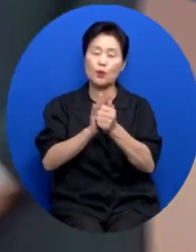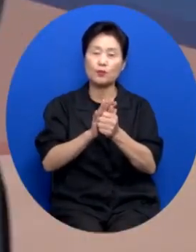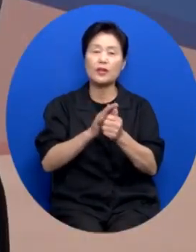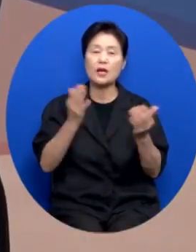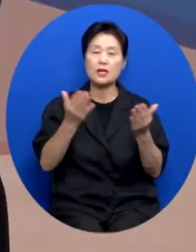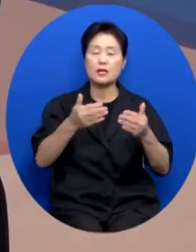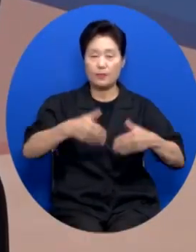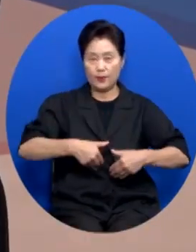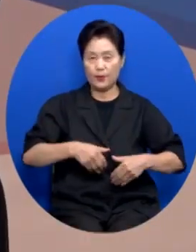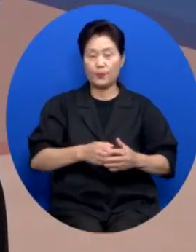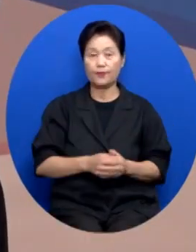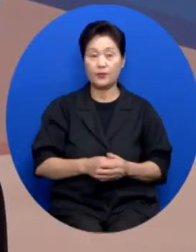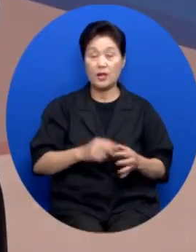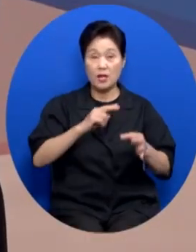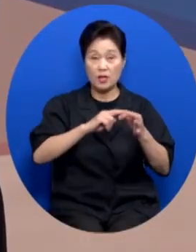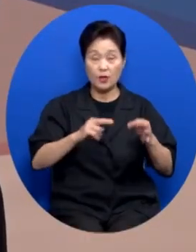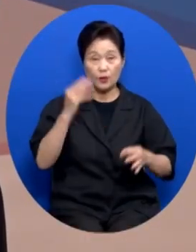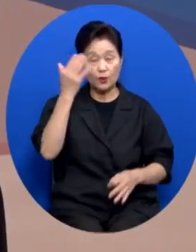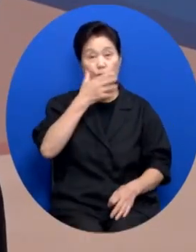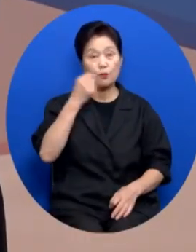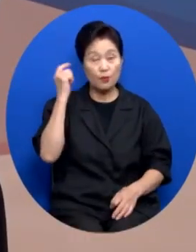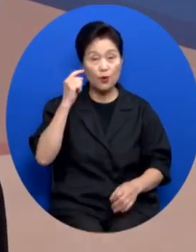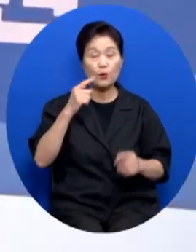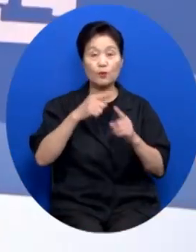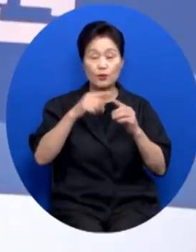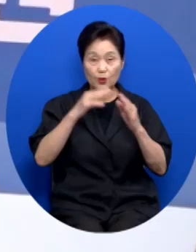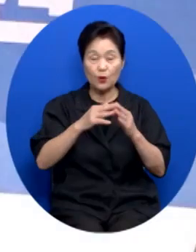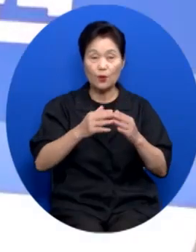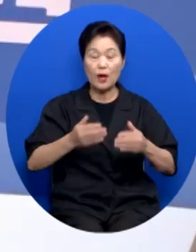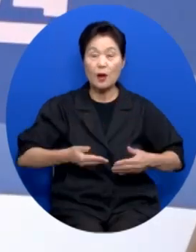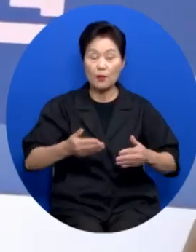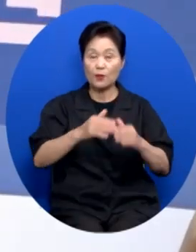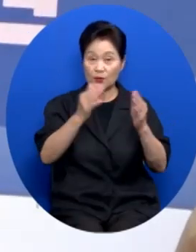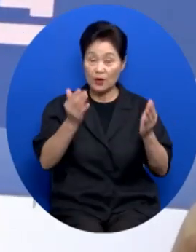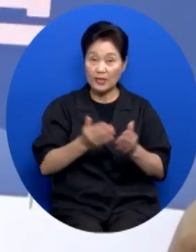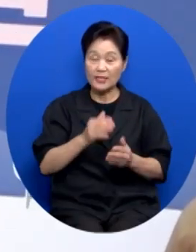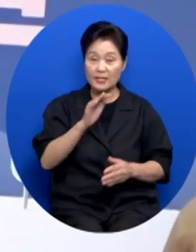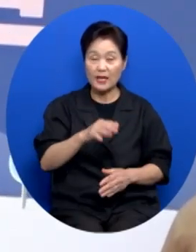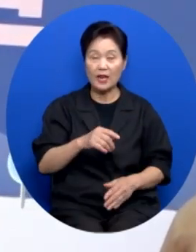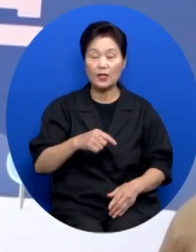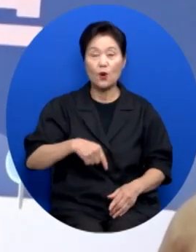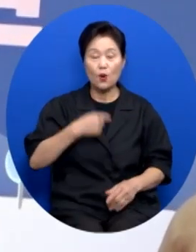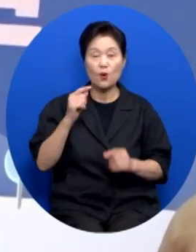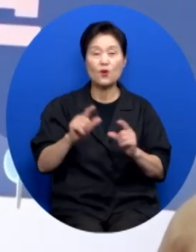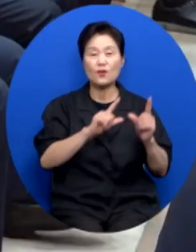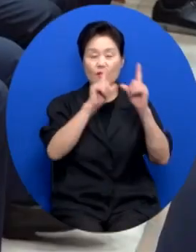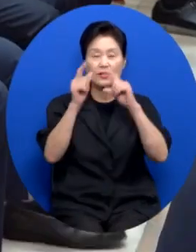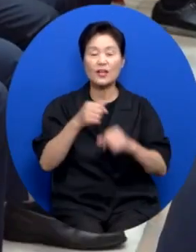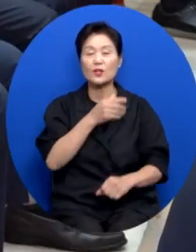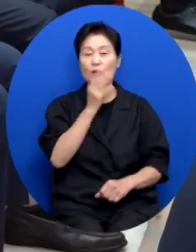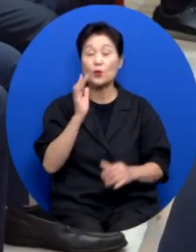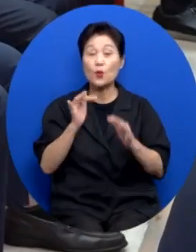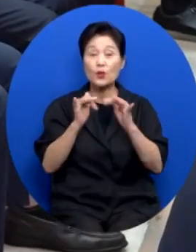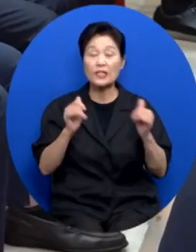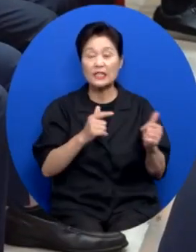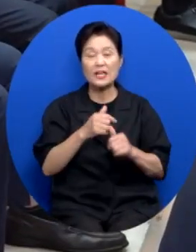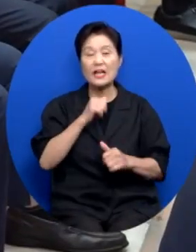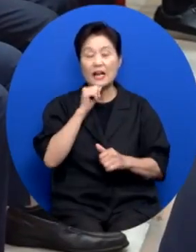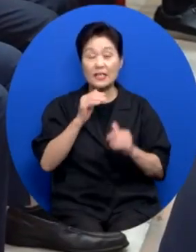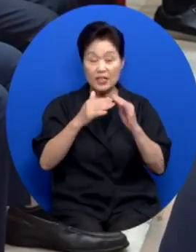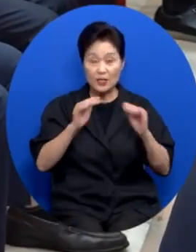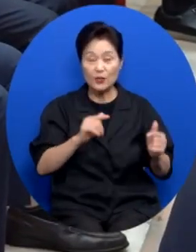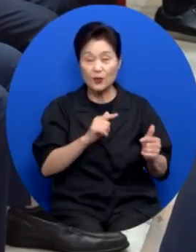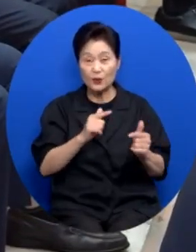봅니다. 여의도 순복음교회와 사단법인 구피플은 독거어르신, 장애인 등 취약계층 가정에게